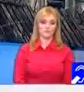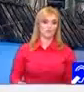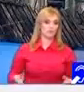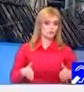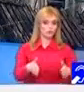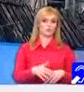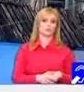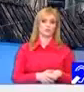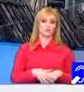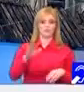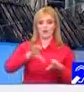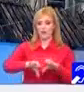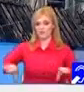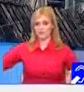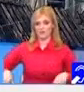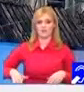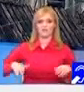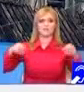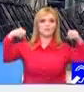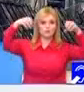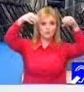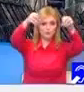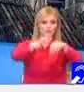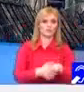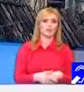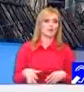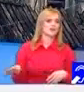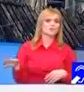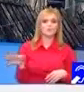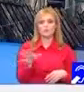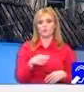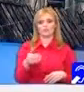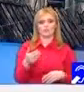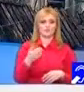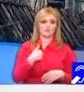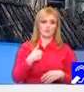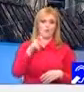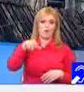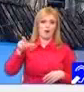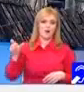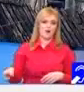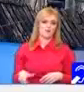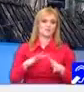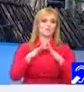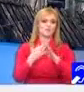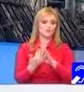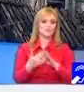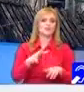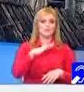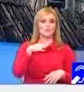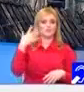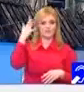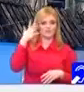Drumuri, apeducte și canalizări, sisteme de iluminare stradală, lucruri absolut indispensabile pentru oameni, dar care în multe sate încă